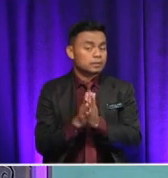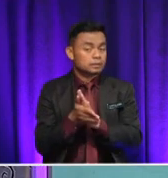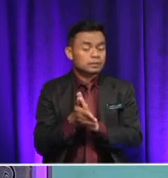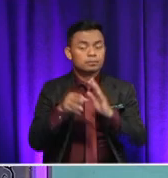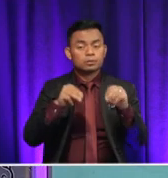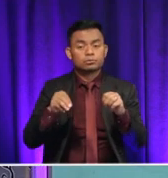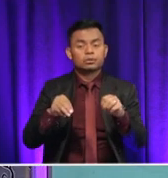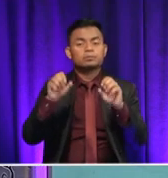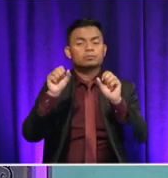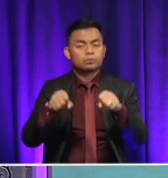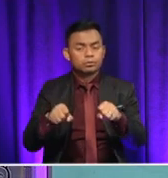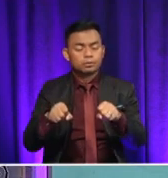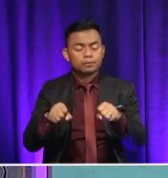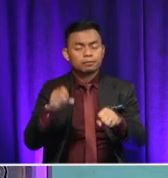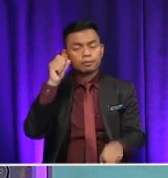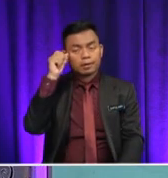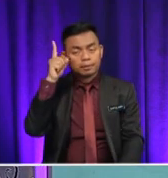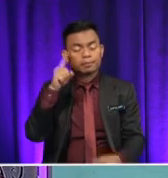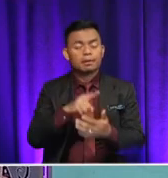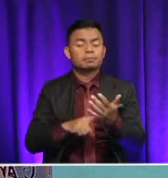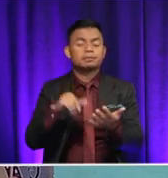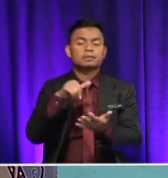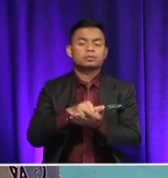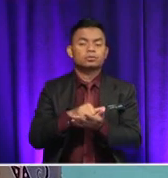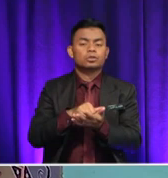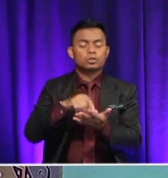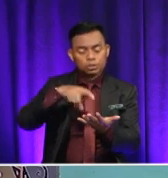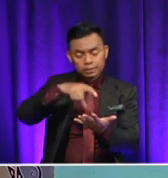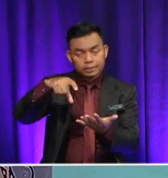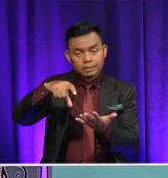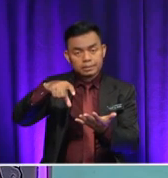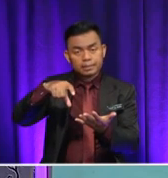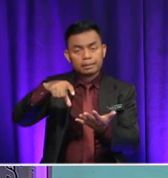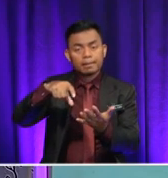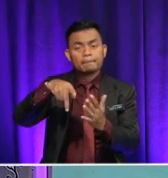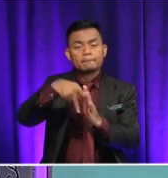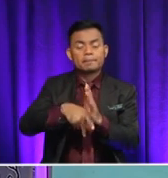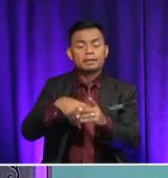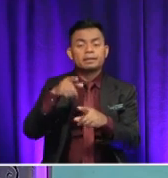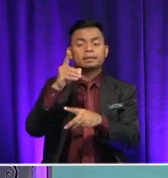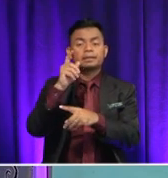lukisan penghematan bangunan sebab bila kita belajar mengenai bangunan kita